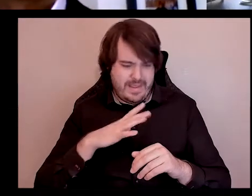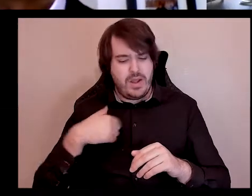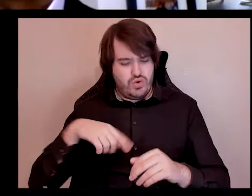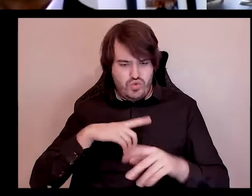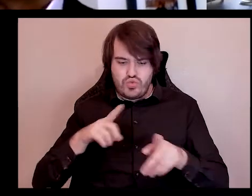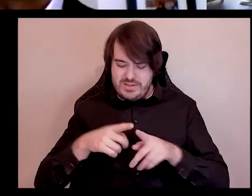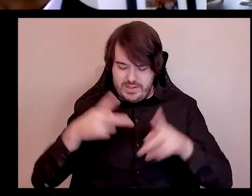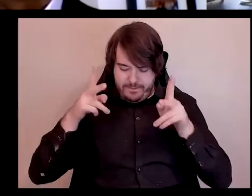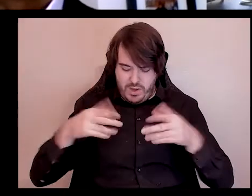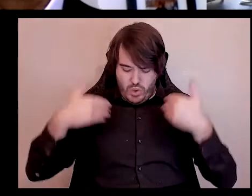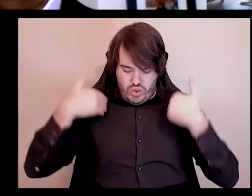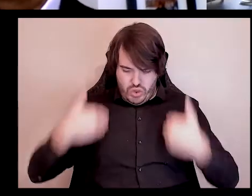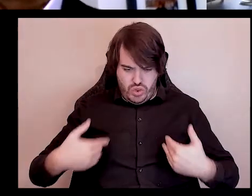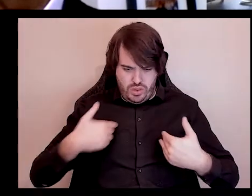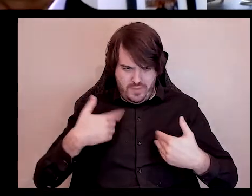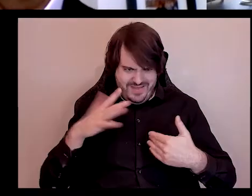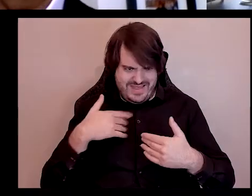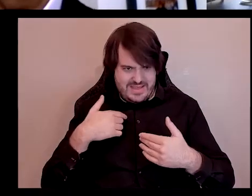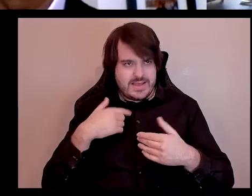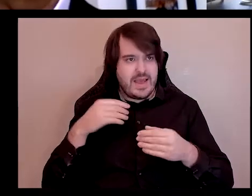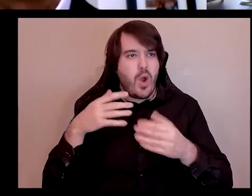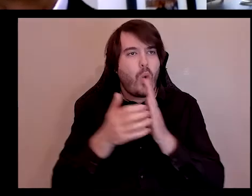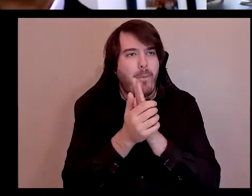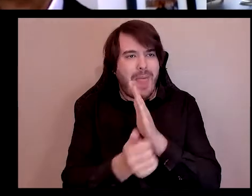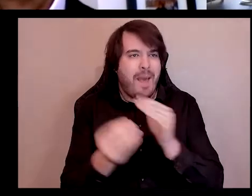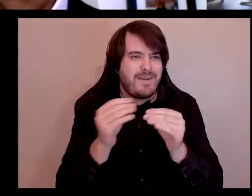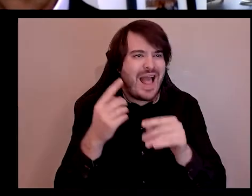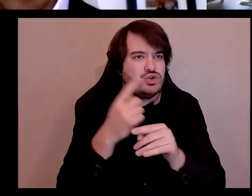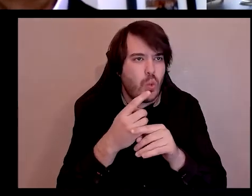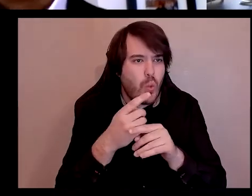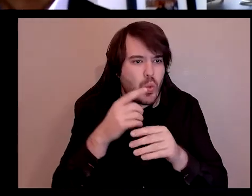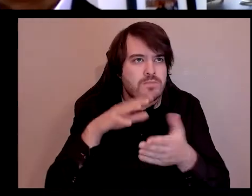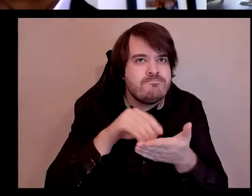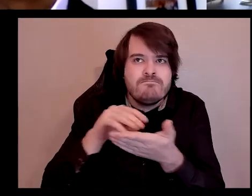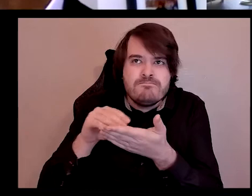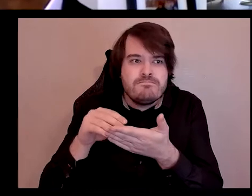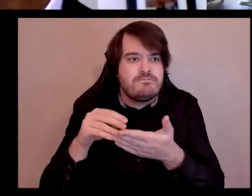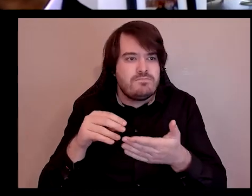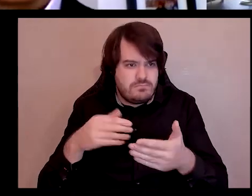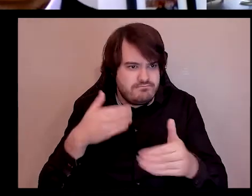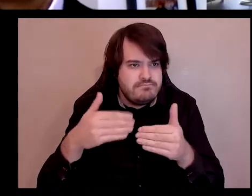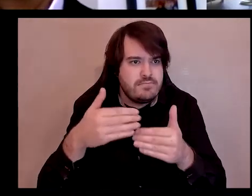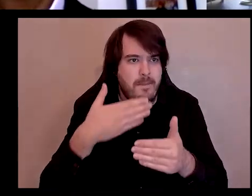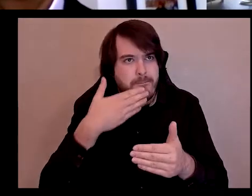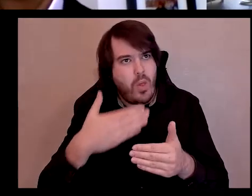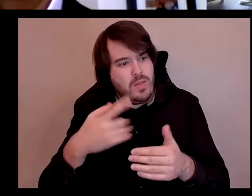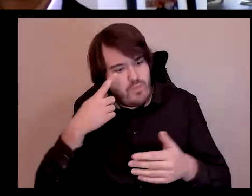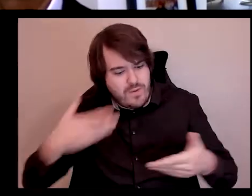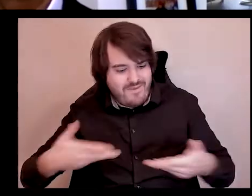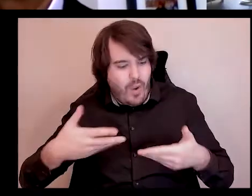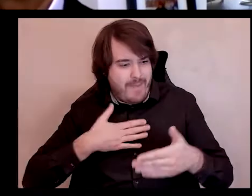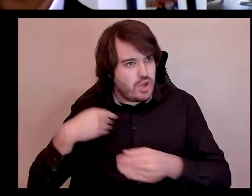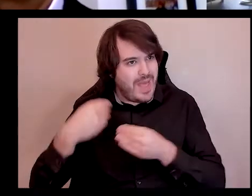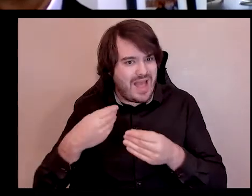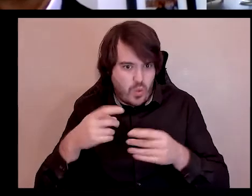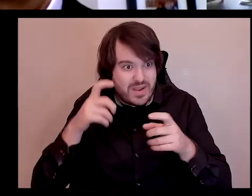qui catégorise en disant, ben, passer 50 ans, c'est trop vieux. Mais nous aussi, comme individus, est-ce qu'on a mis nos compétences à jour?